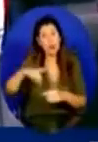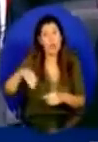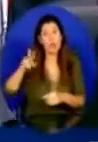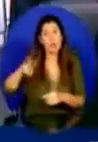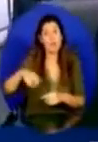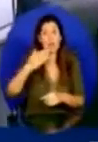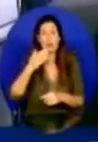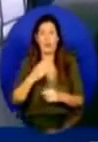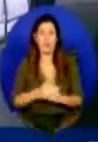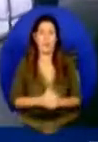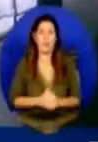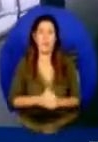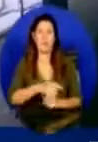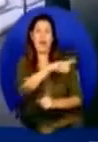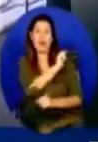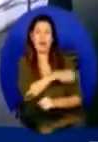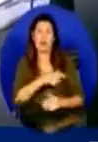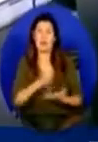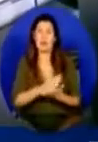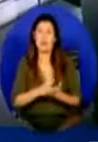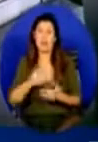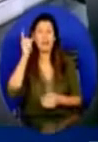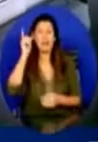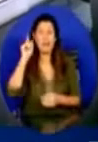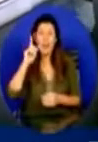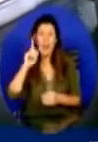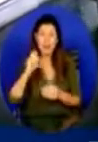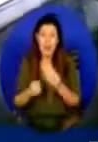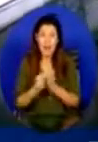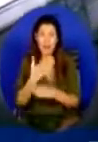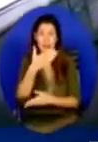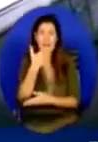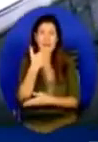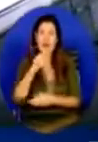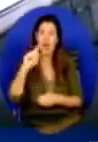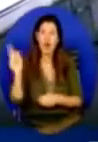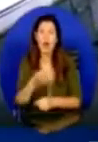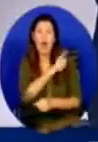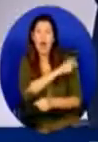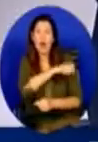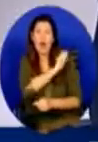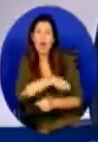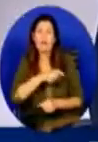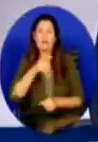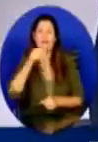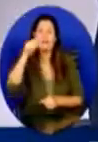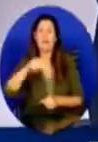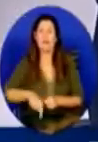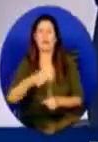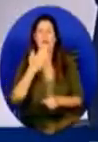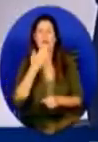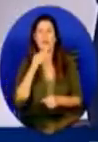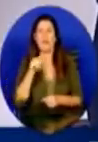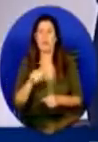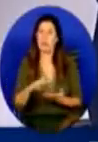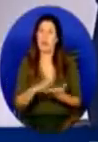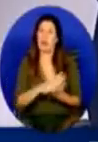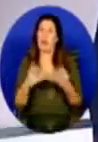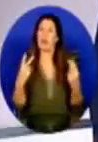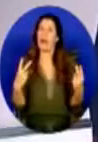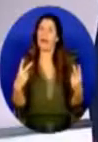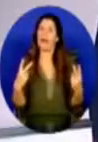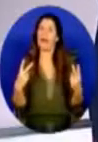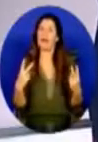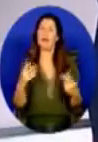הקונגרס החליט בעצמו שמאז הקמת מדינת ישראל, כל הקונגרסים הם פה בישראל. כן. כן? וזו החלטה ערכית. כן. וצריך